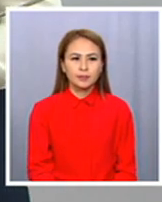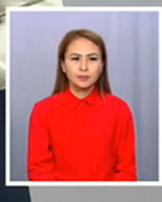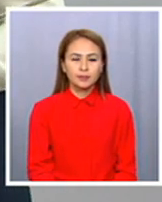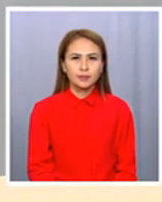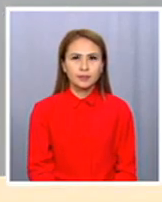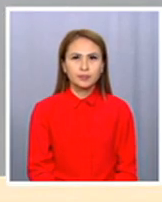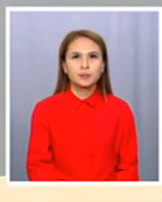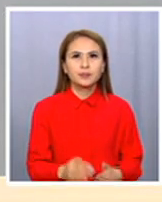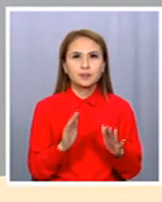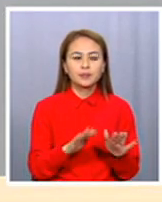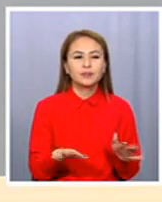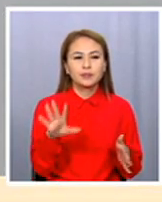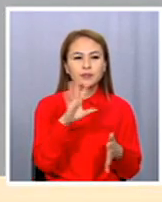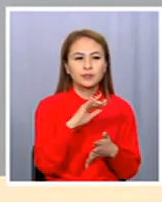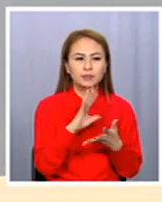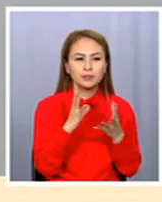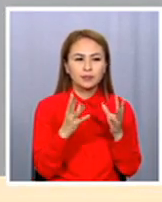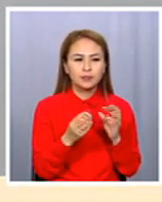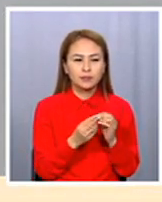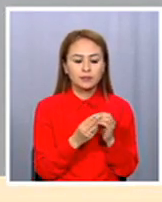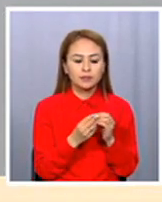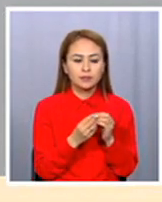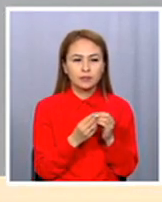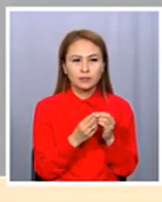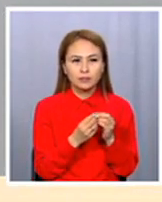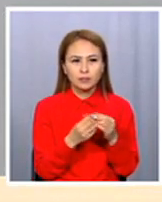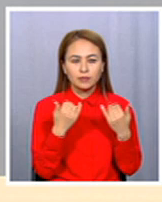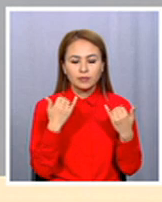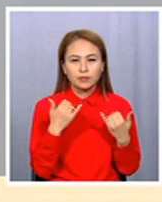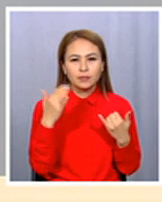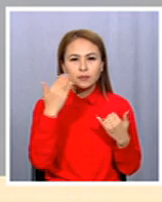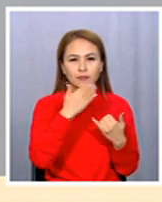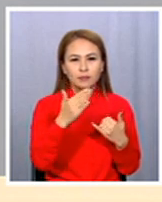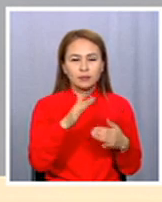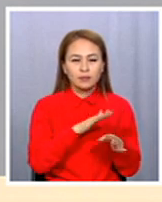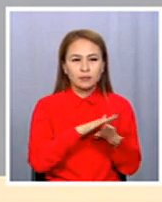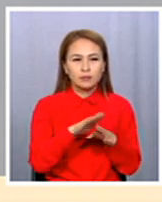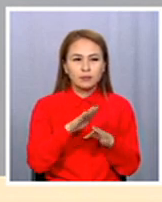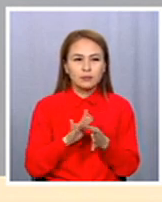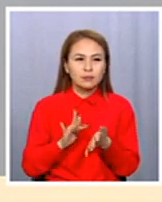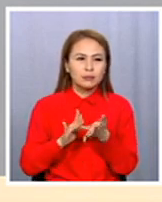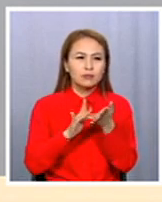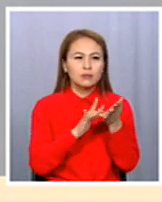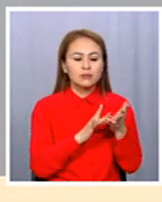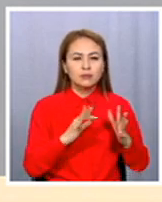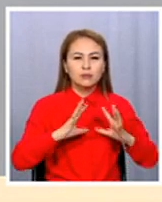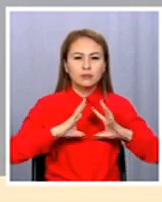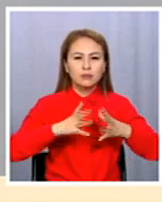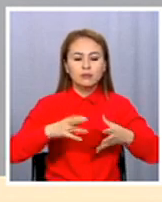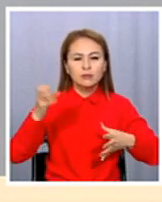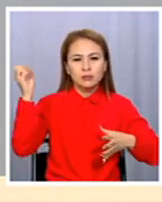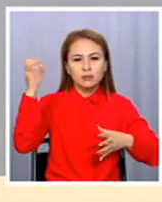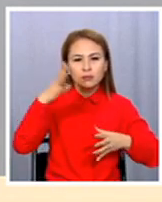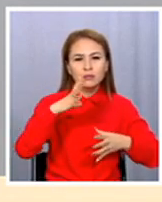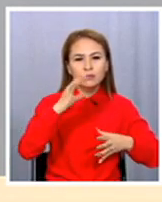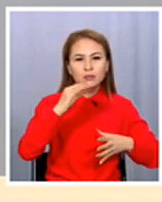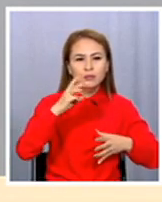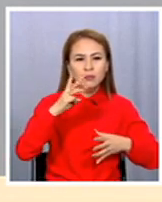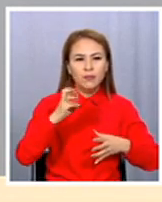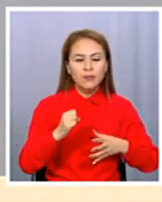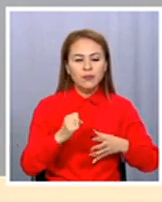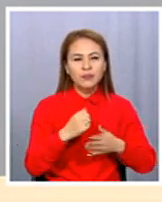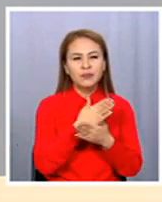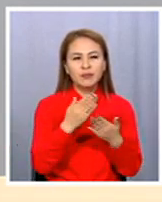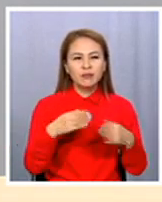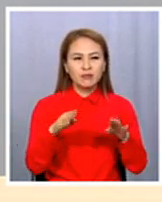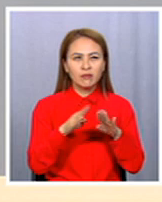Ребята, давайте подведем итоги урока. Сегодня вы совершили путешествие по планетам Солнечной системы. На этом